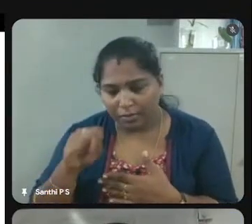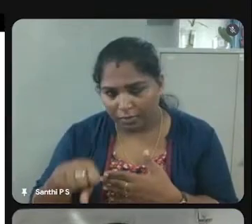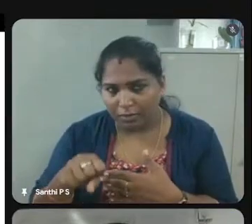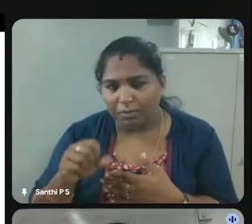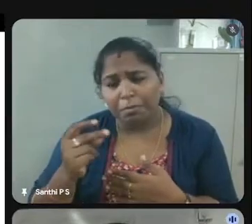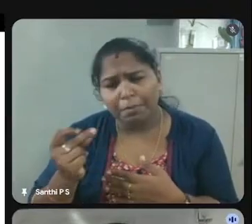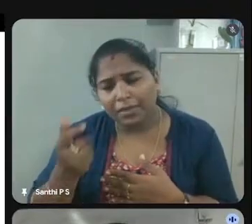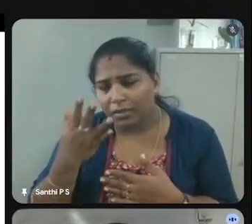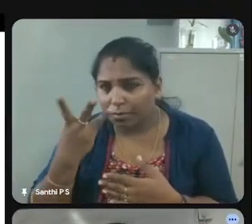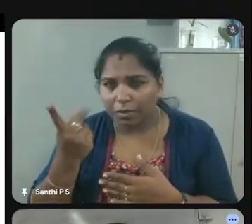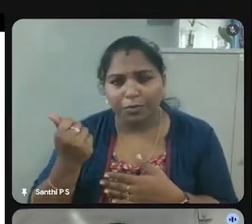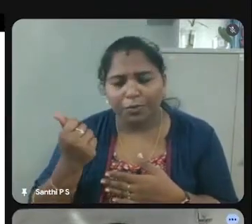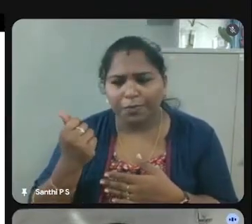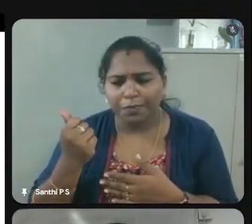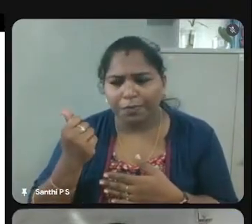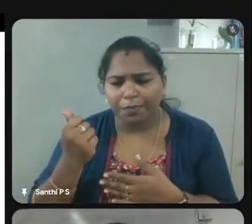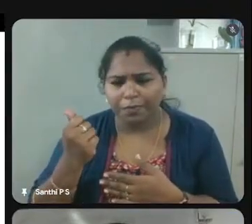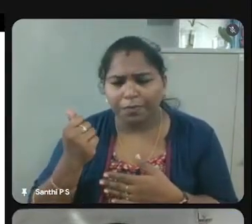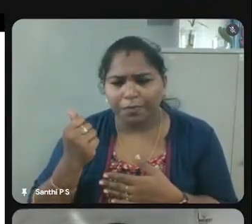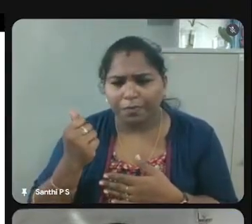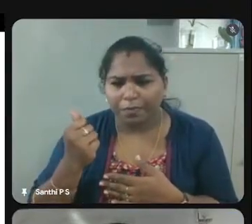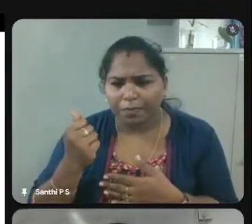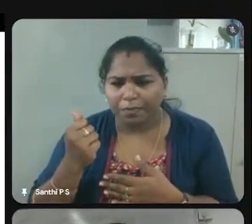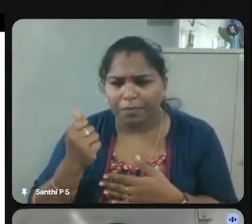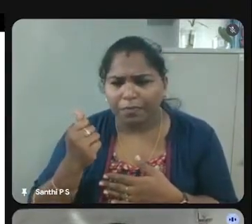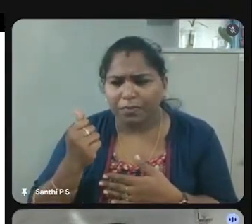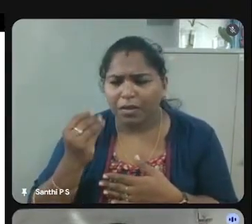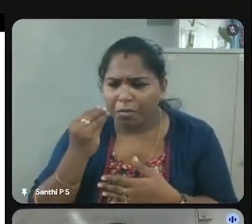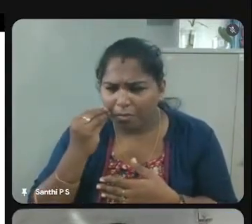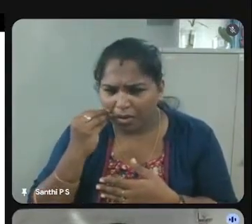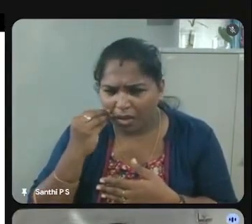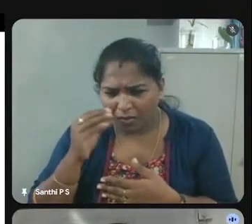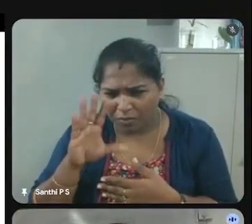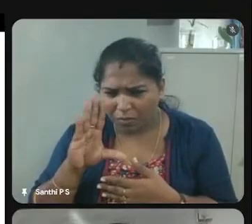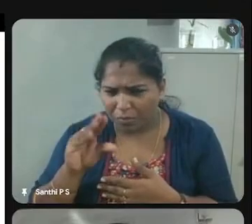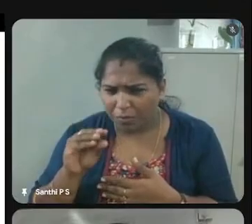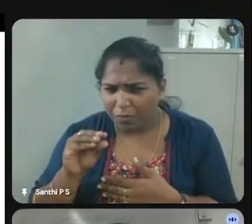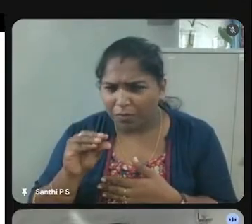പെട്ടെന്ന് മറന്നു പോകാറ്. മാർക്കൊക്കെ കുറവാണോ ക്ലാസ്സിലെ മറ്റു കുട്ടികളെ അപേക്ഷിച്ച്?